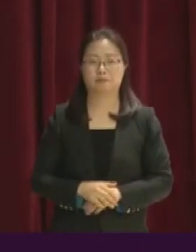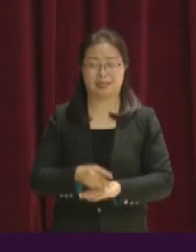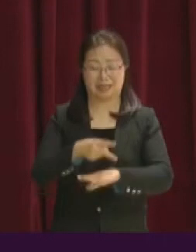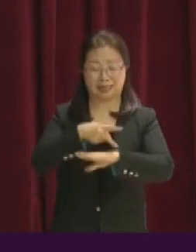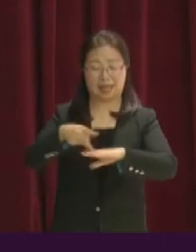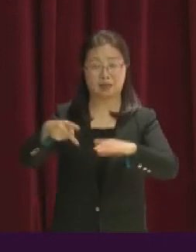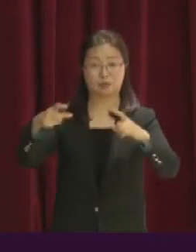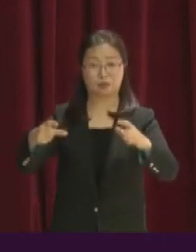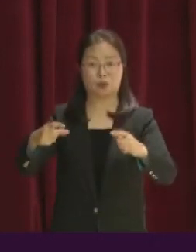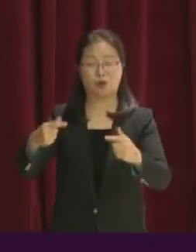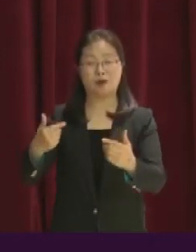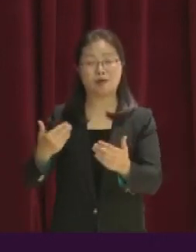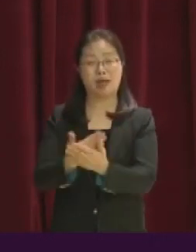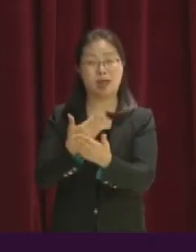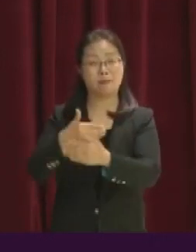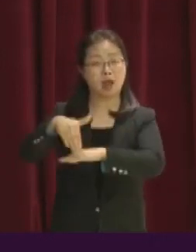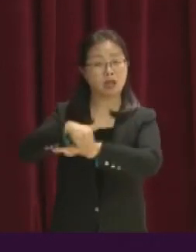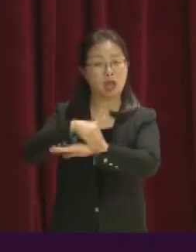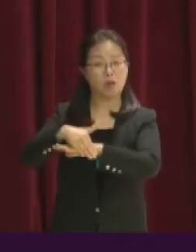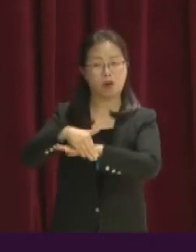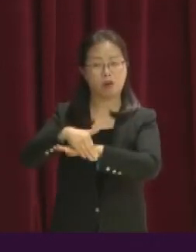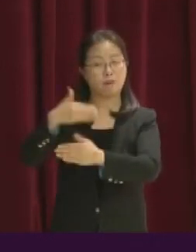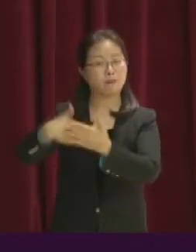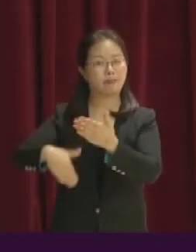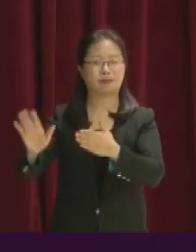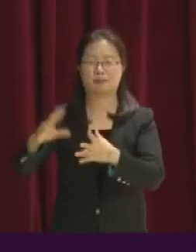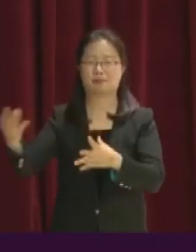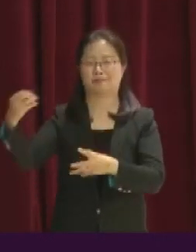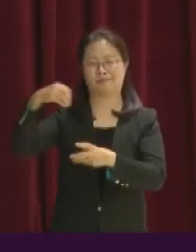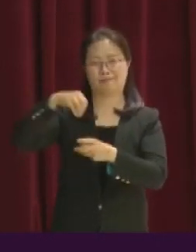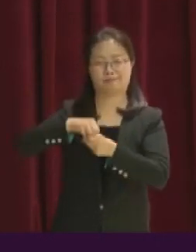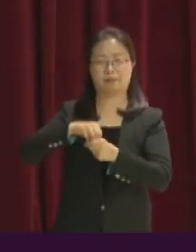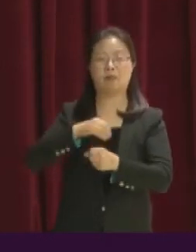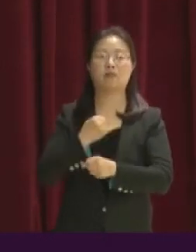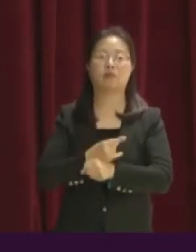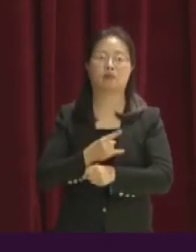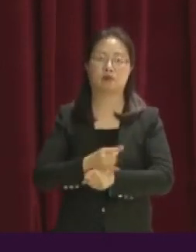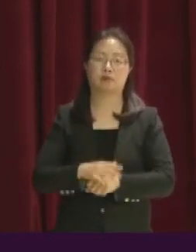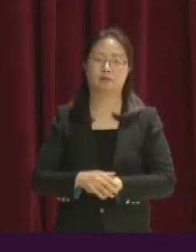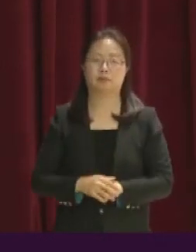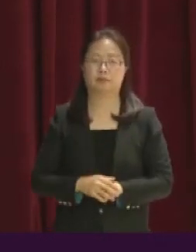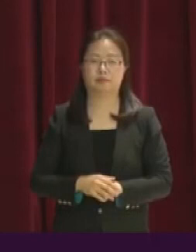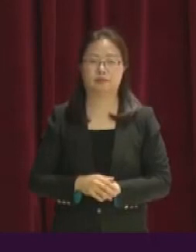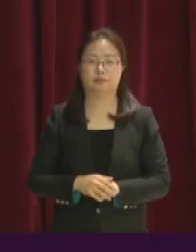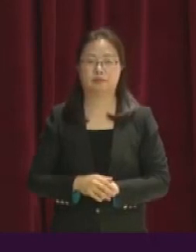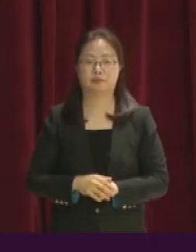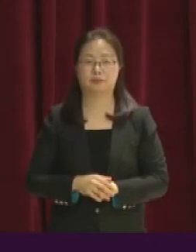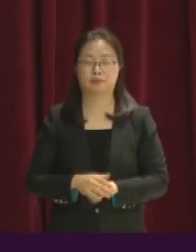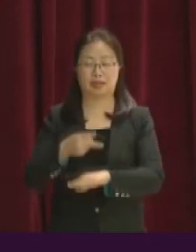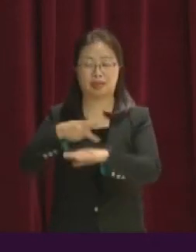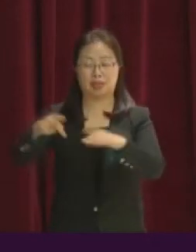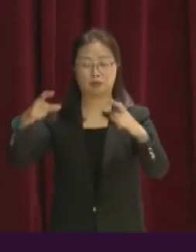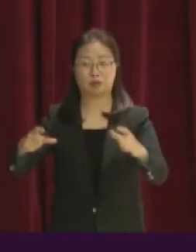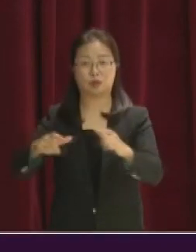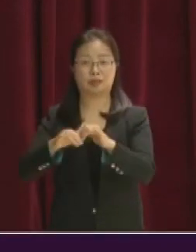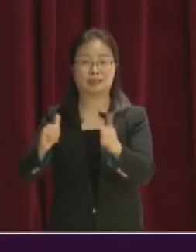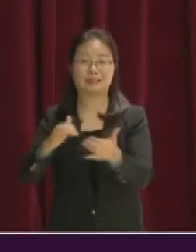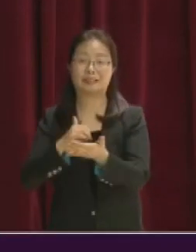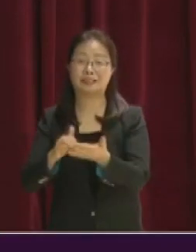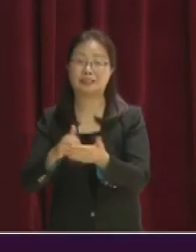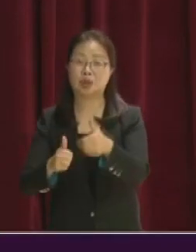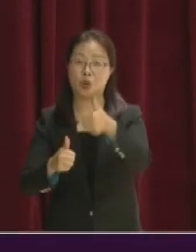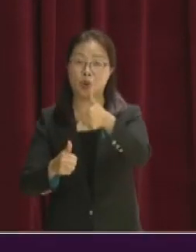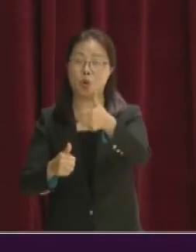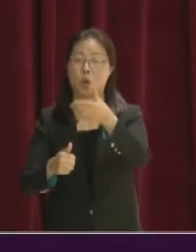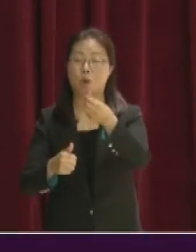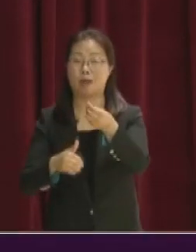대부도 개발 계획도 놓치지 않고 꼼꼼하게 챙기겠습니다. 현재 대부도